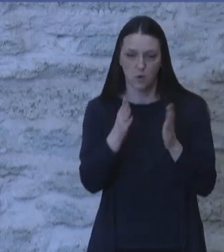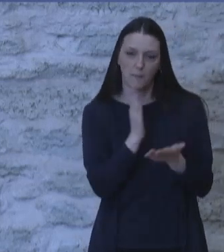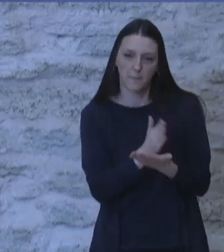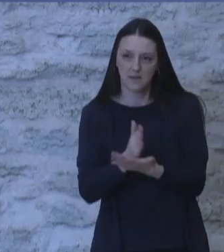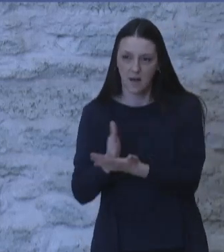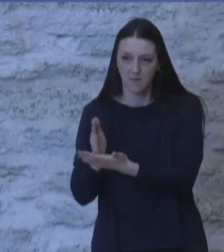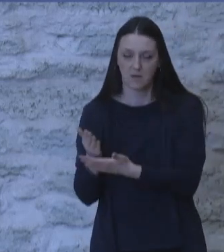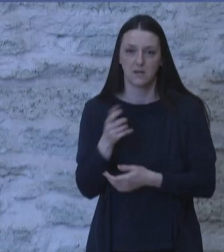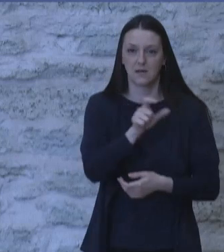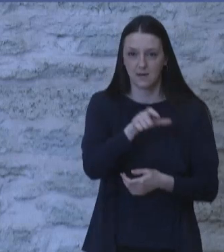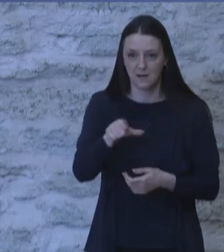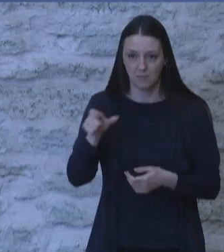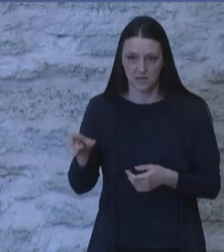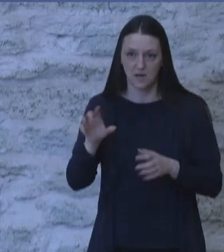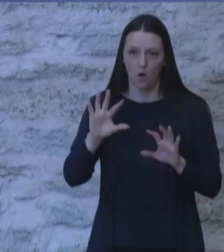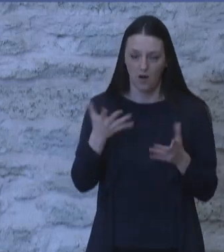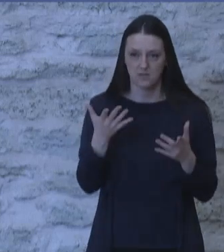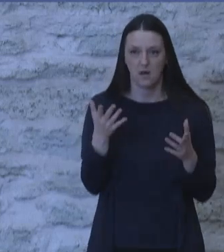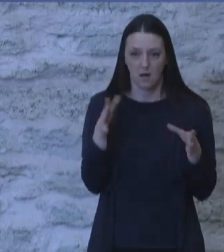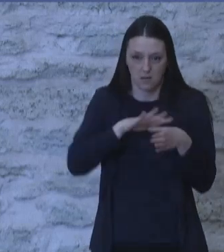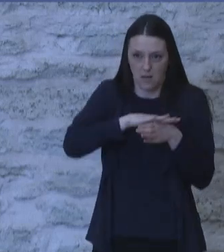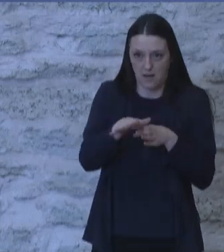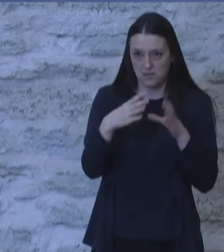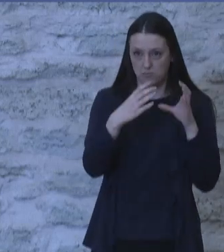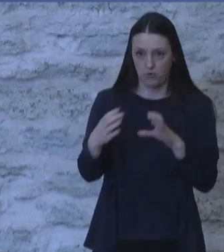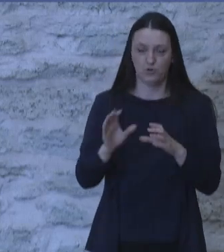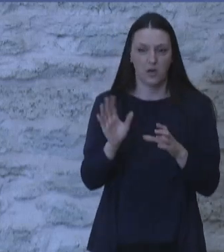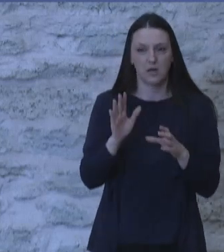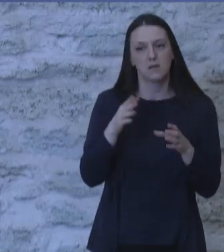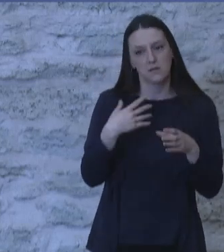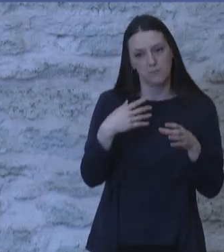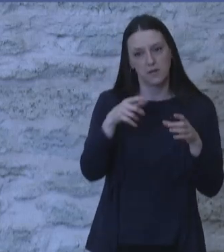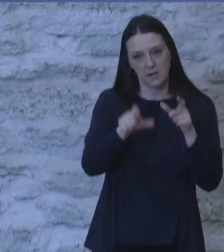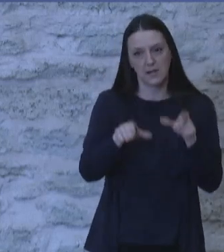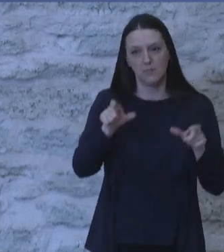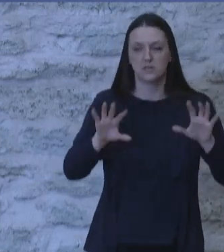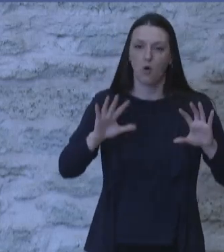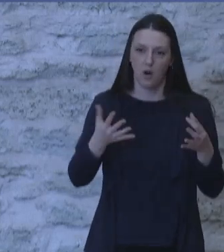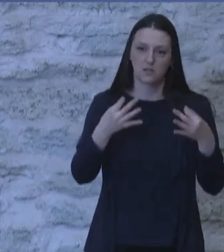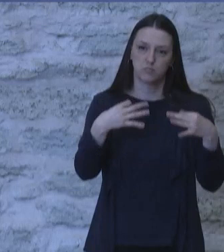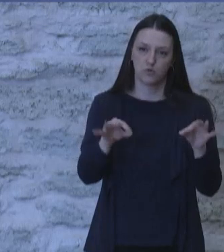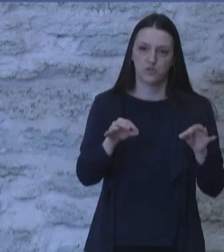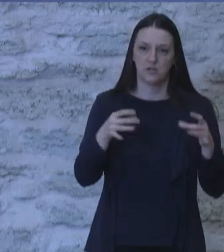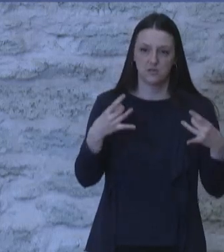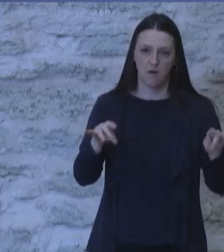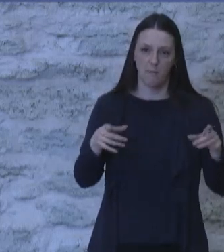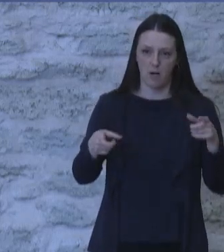et inimesi oleks bussis vähem koos seda tõi Taavi Aas, seda me ka toetasime ja